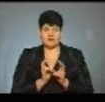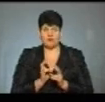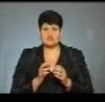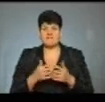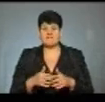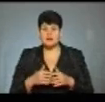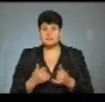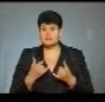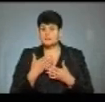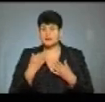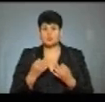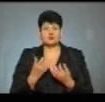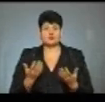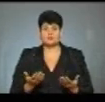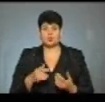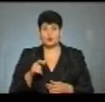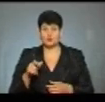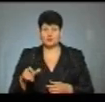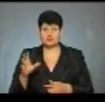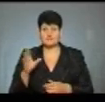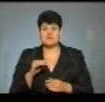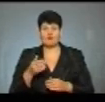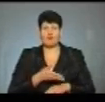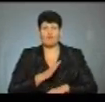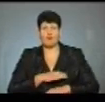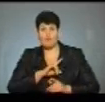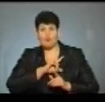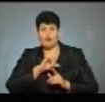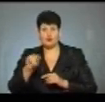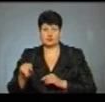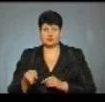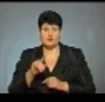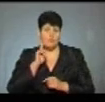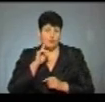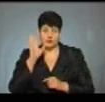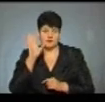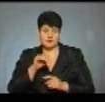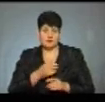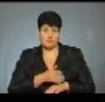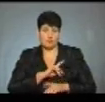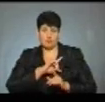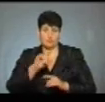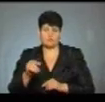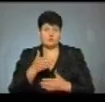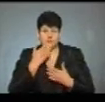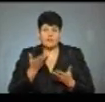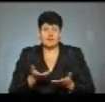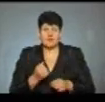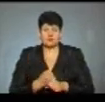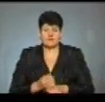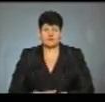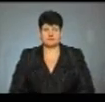нема нічого. І люди, всі в Польщі. Всі виїжджають, молодь фактично вся в Польщі, тому що немає де працювати.